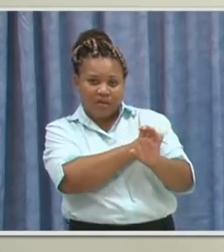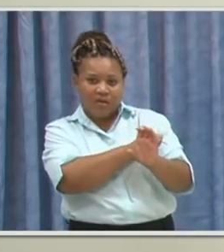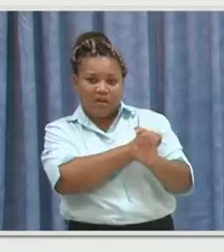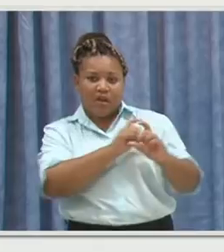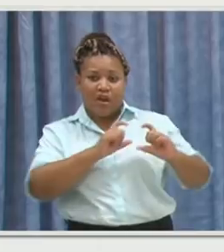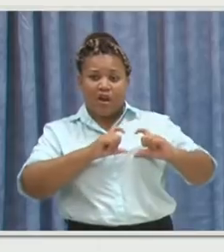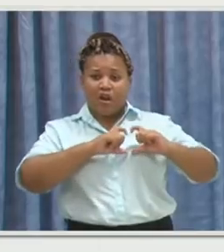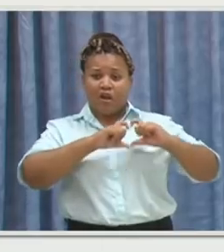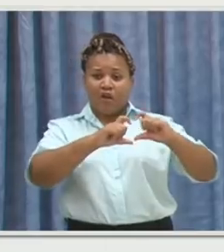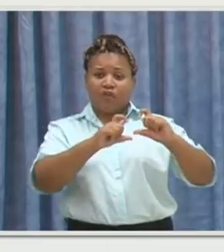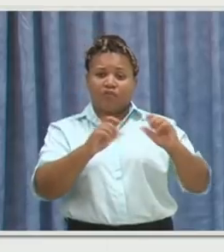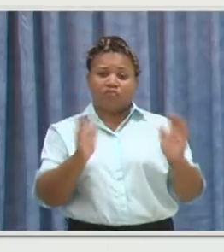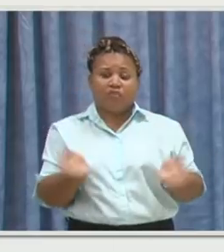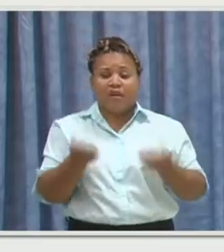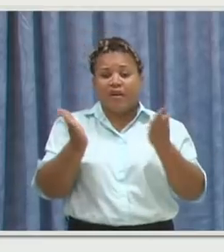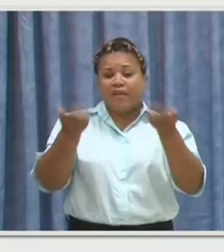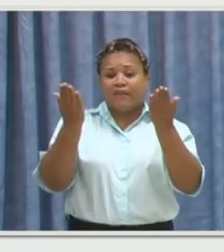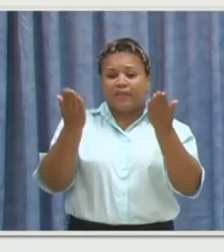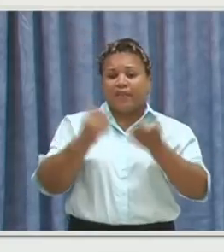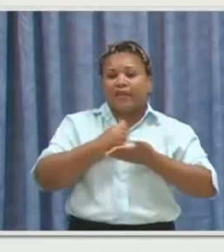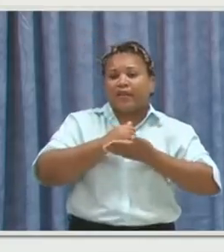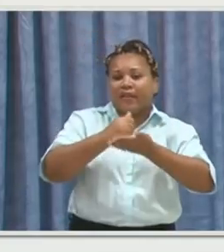avons une question. Côté Daniel.